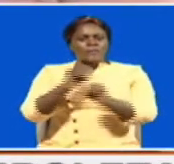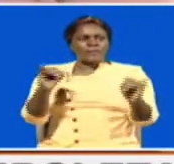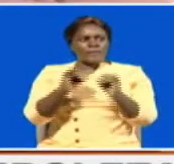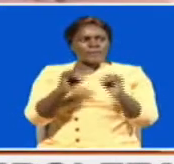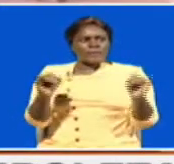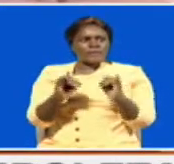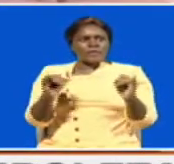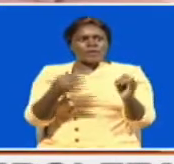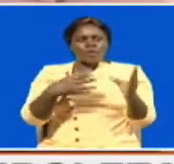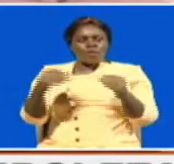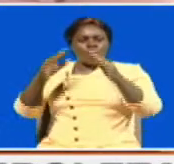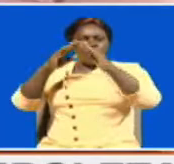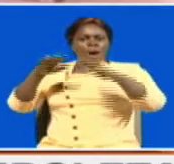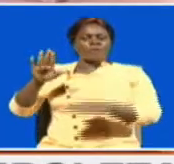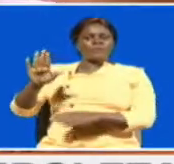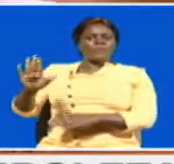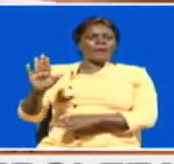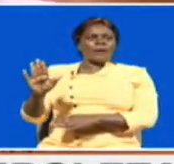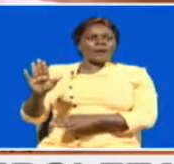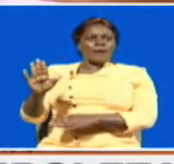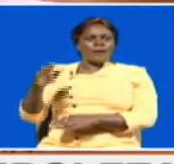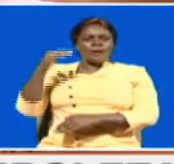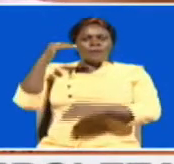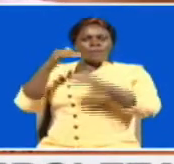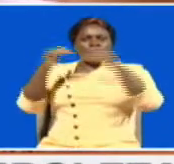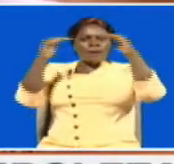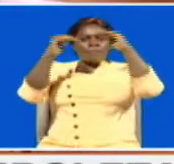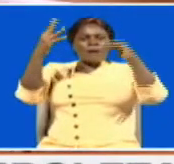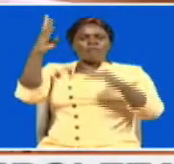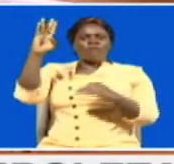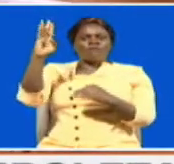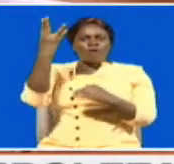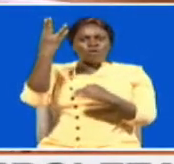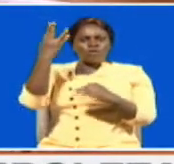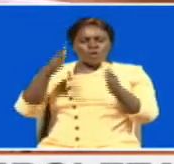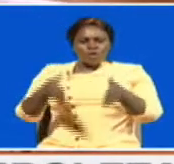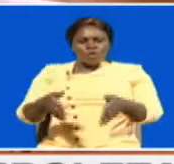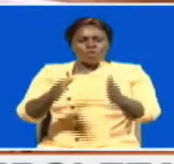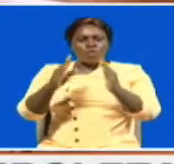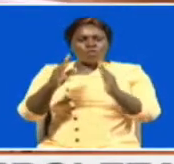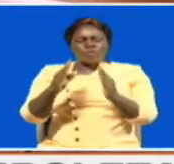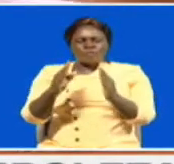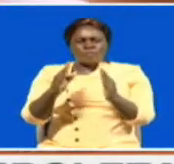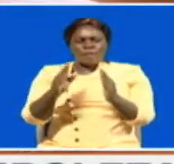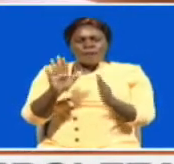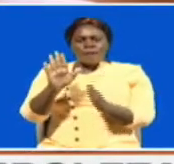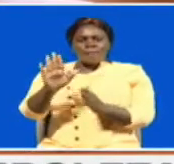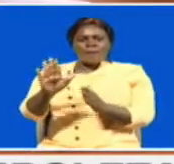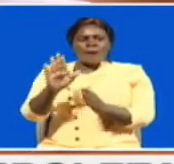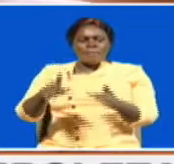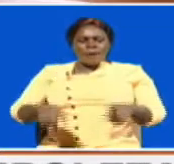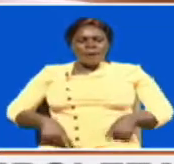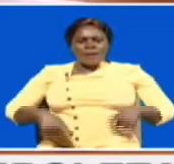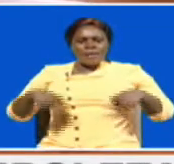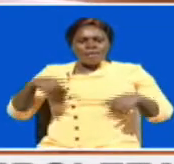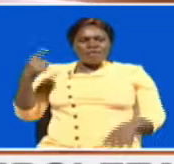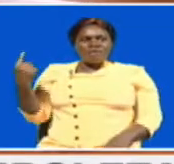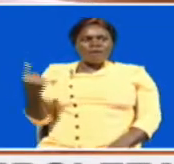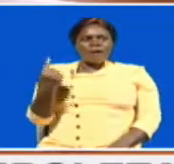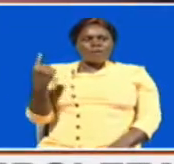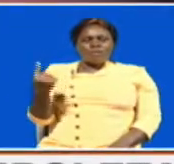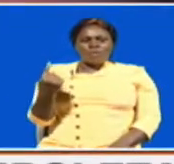ngazi inayoelekea chumbani kwake, ghorofa ya 4 katika barabara ya Raptor ambako aliishi peke